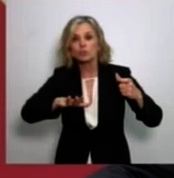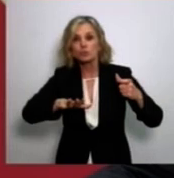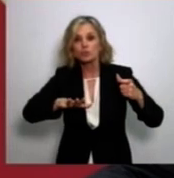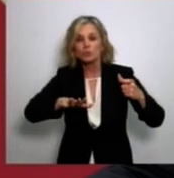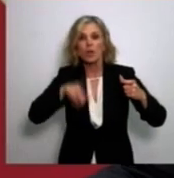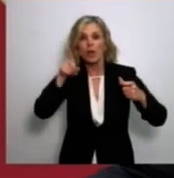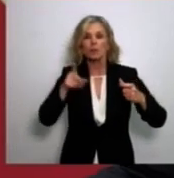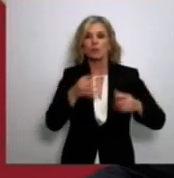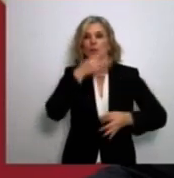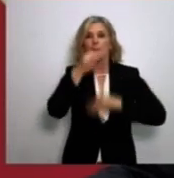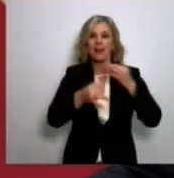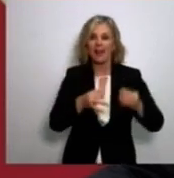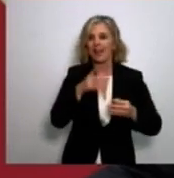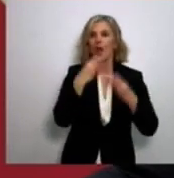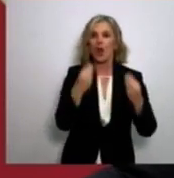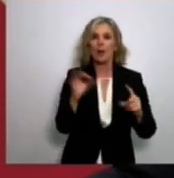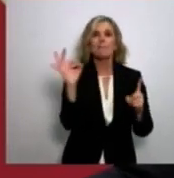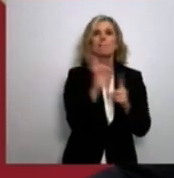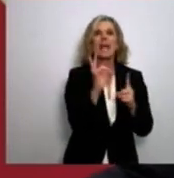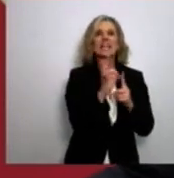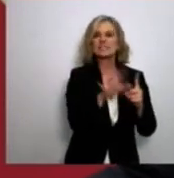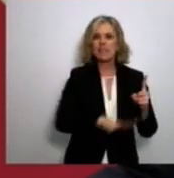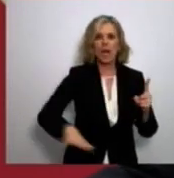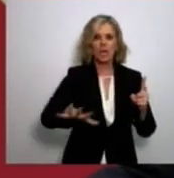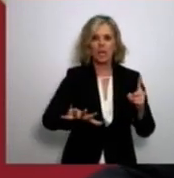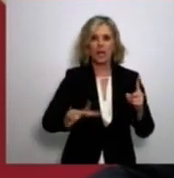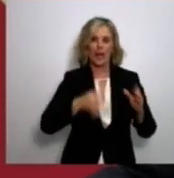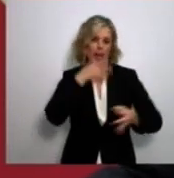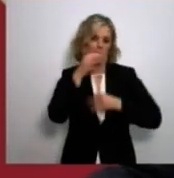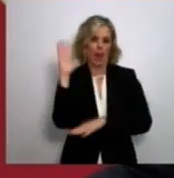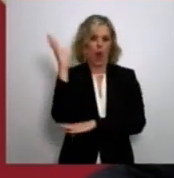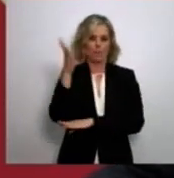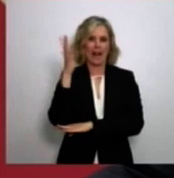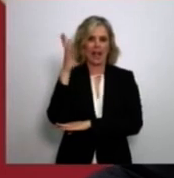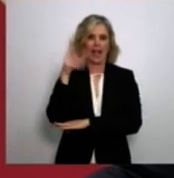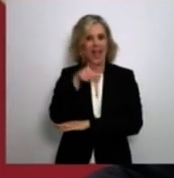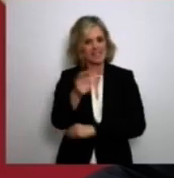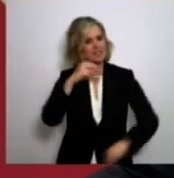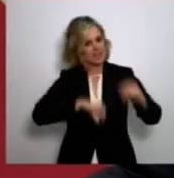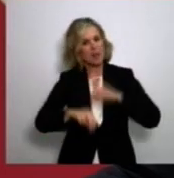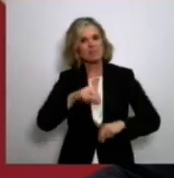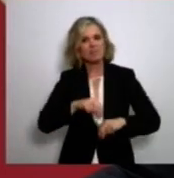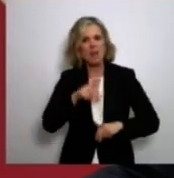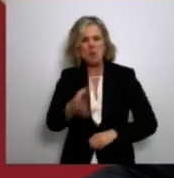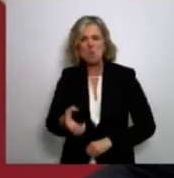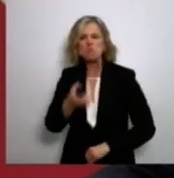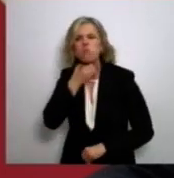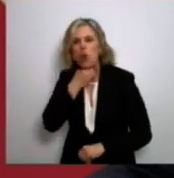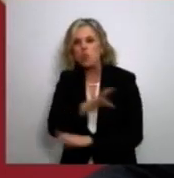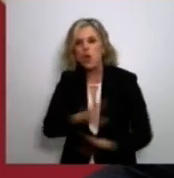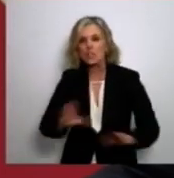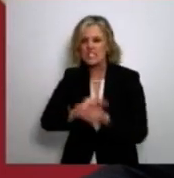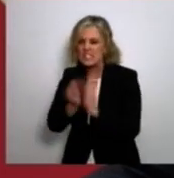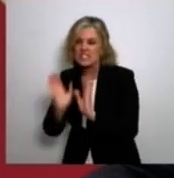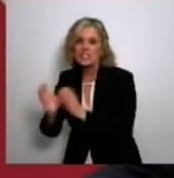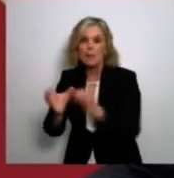κολάκευε τους Πακιστανούς, που δεν είναι Έλληνες, για να τον ψηφίσουν. Τέτοιου είδους προδοτικά κόμματα και συμμορίες